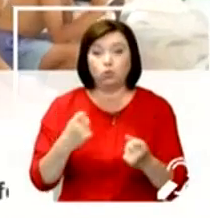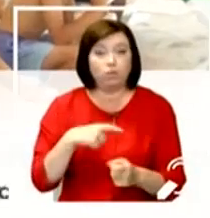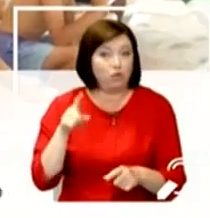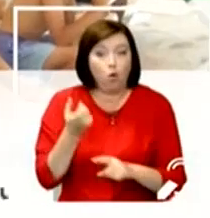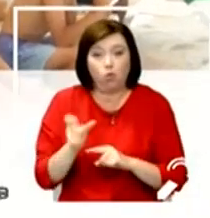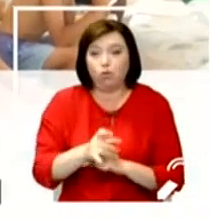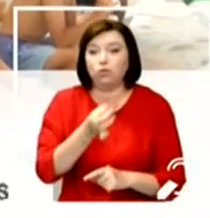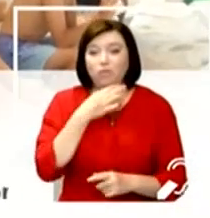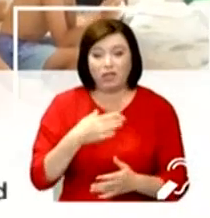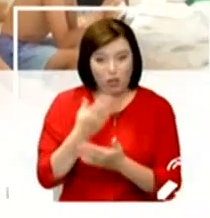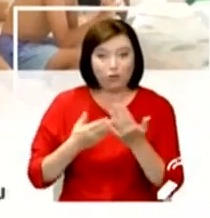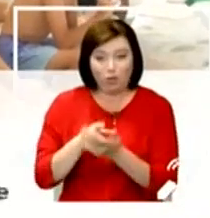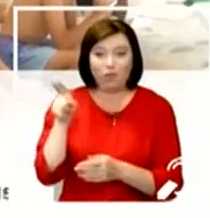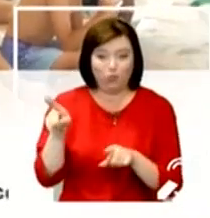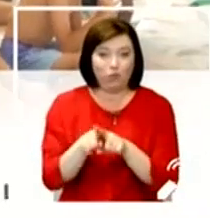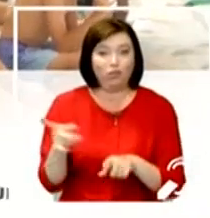plăcut. Recomand.